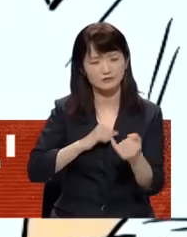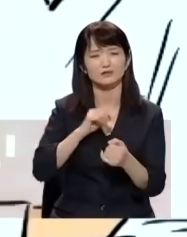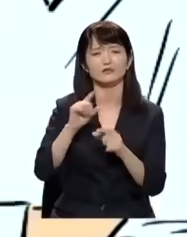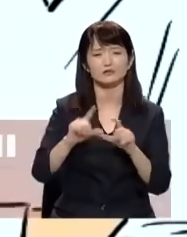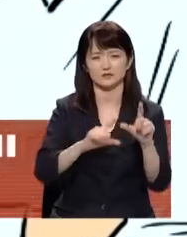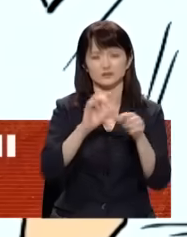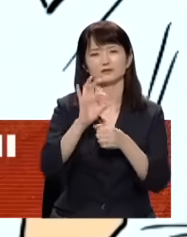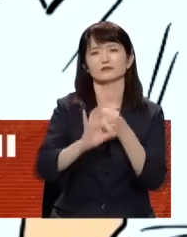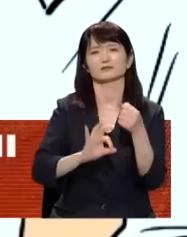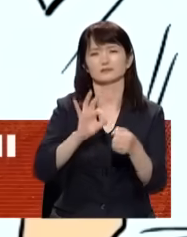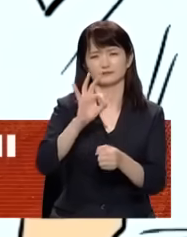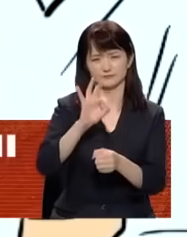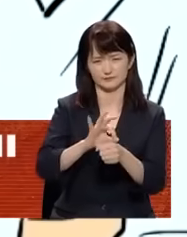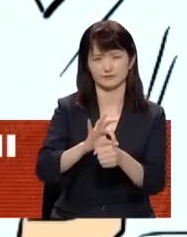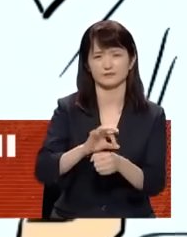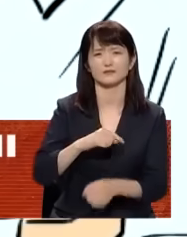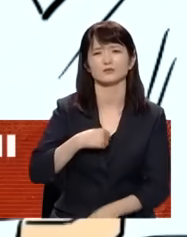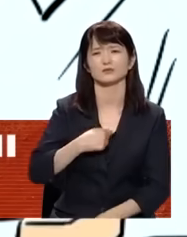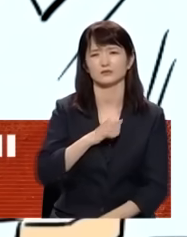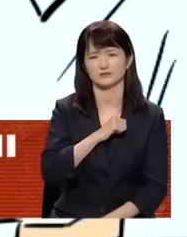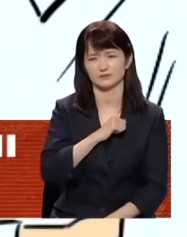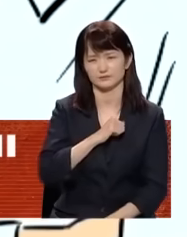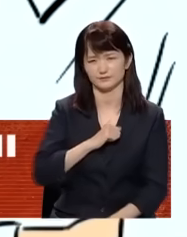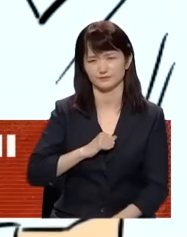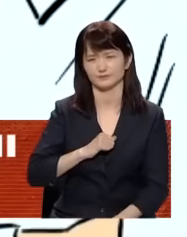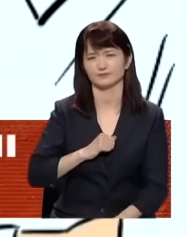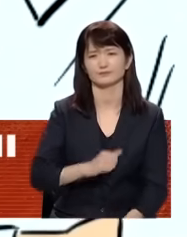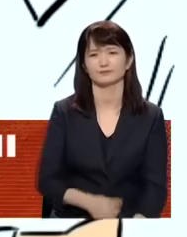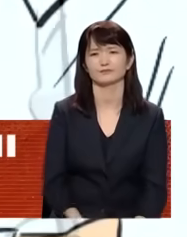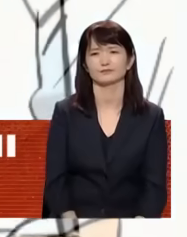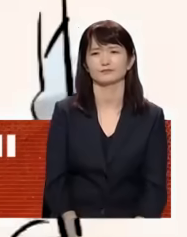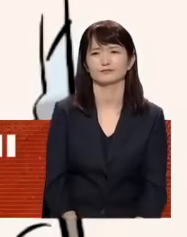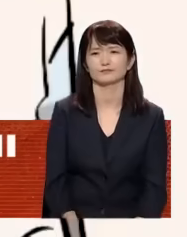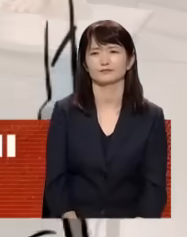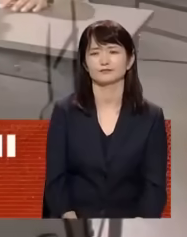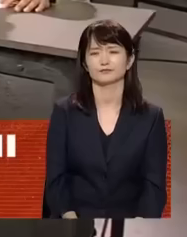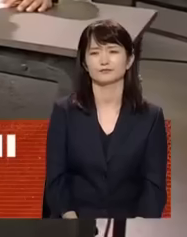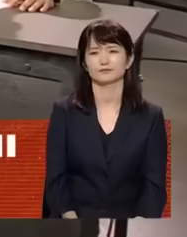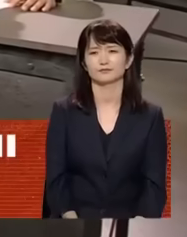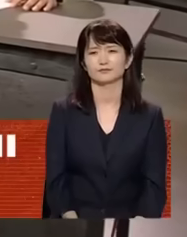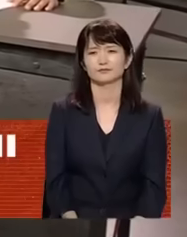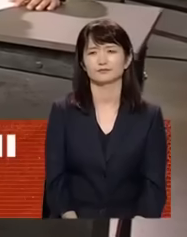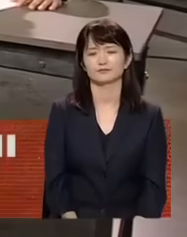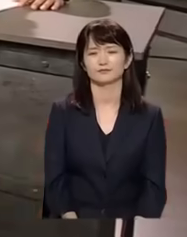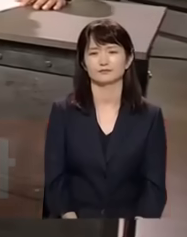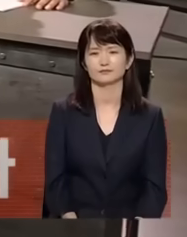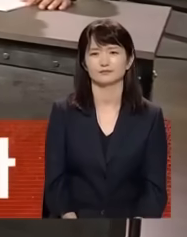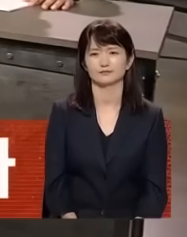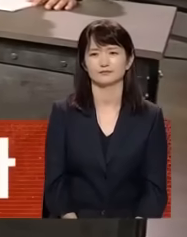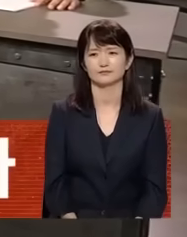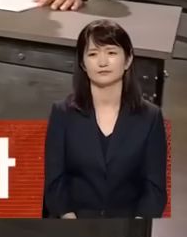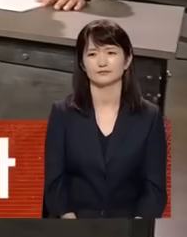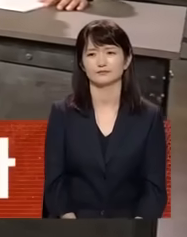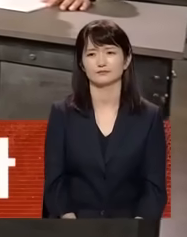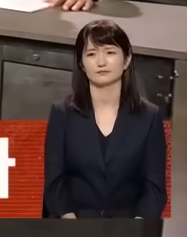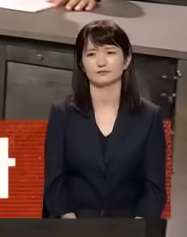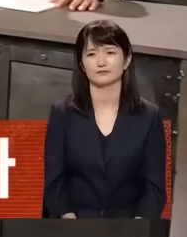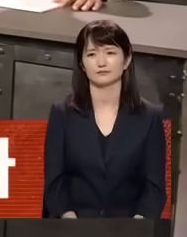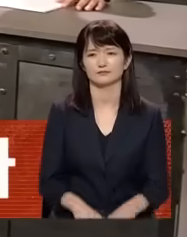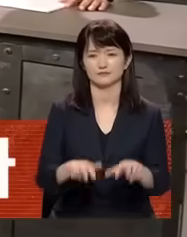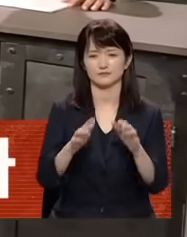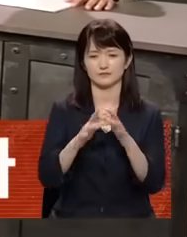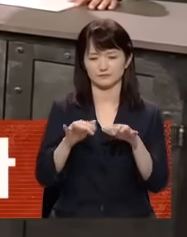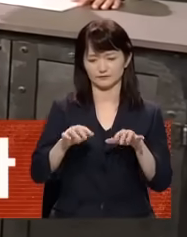그렇게 혼자 견뎌내고 있었던 겁니다 그래서 지금 뭐 우리 가족 여러분들은 지금 채팅창